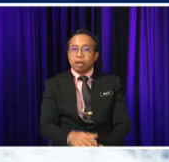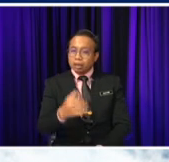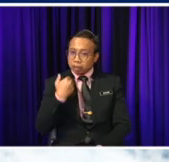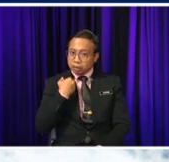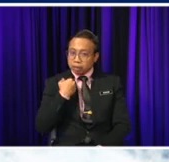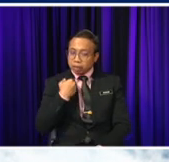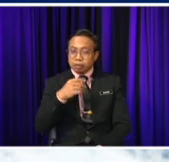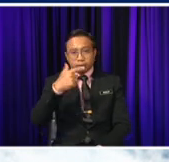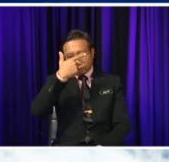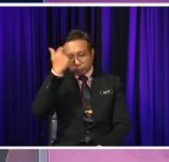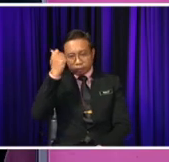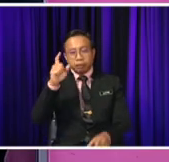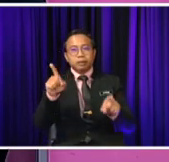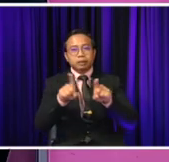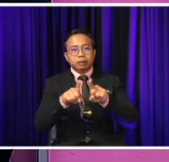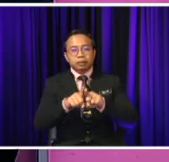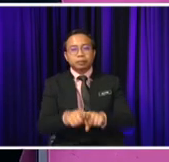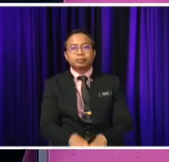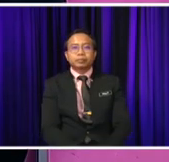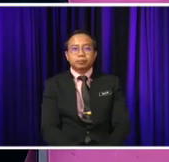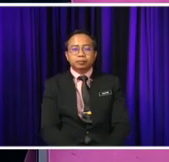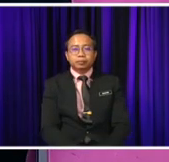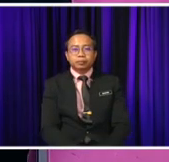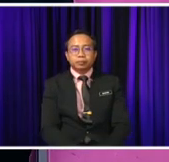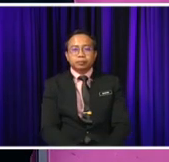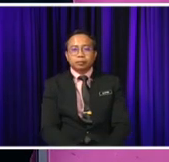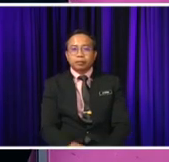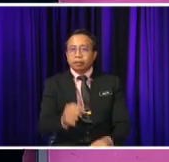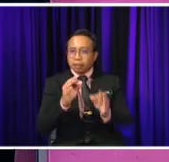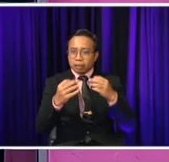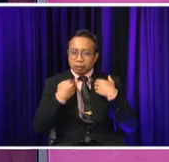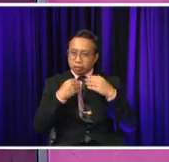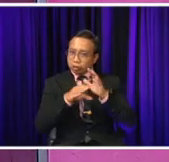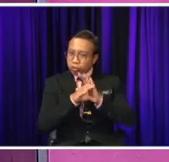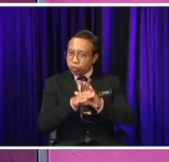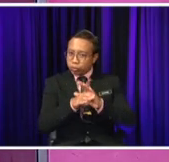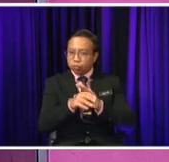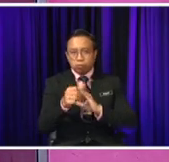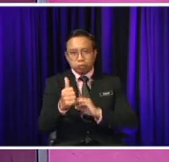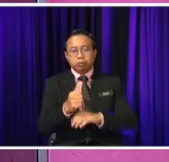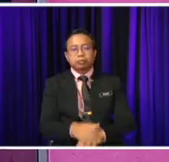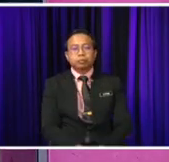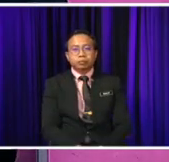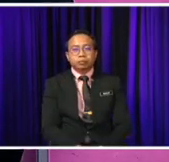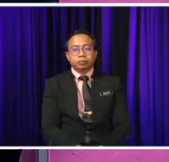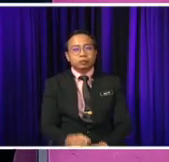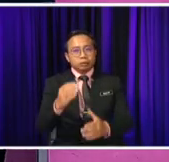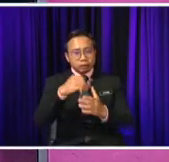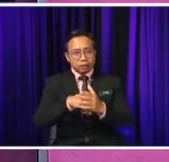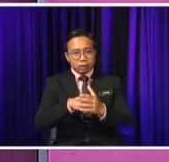sama perlu ada penerangan lagi kalau ada contoh saya supaya lebih nampak Oke terima kasih